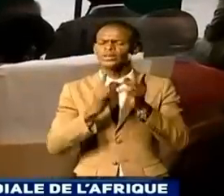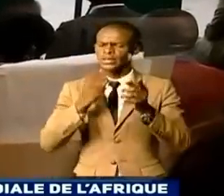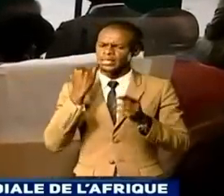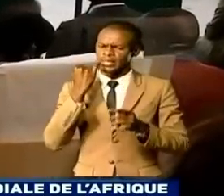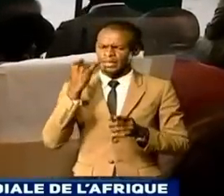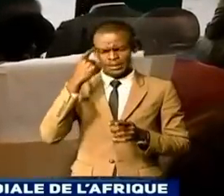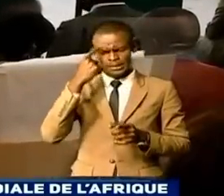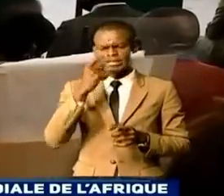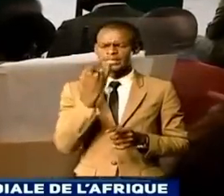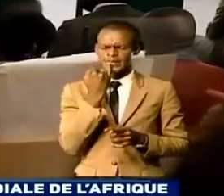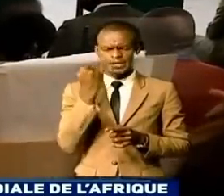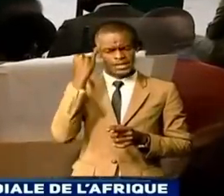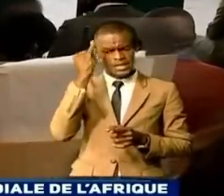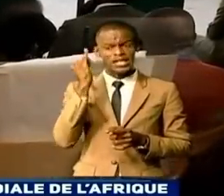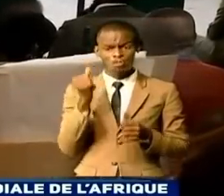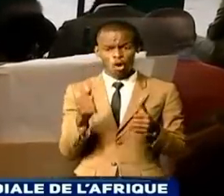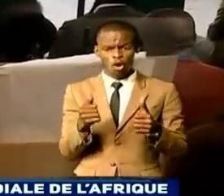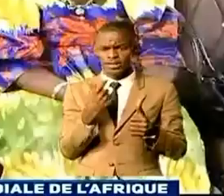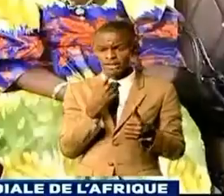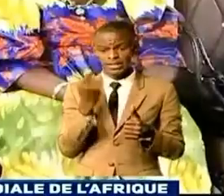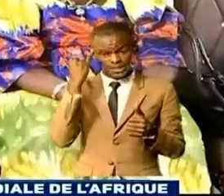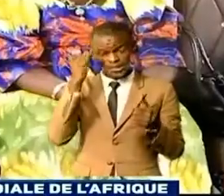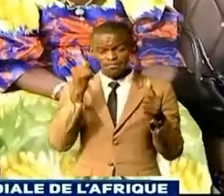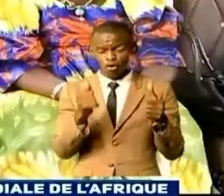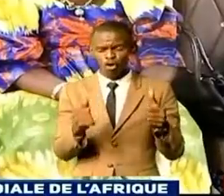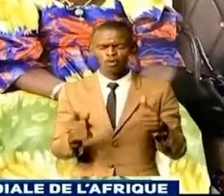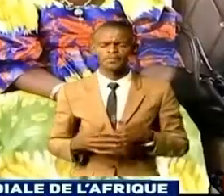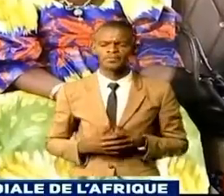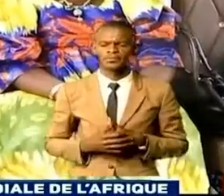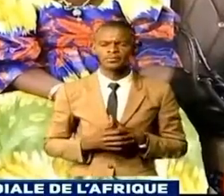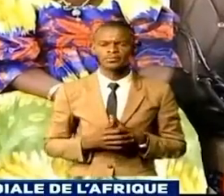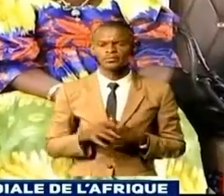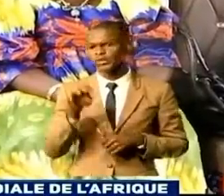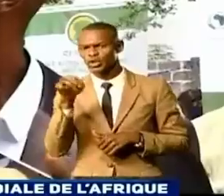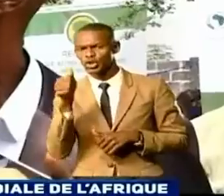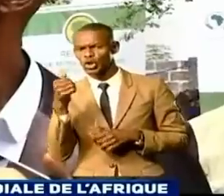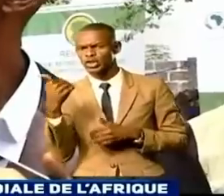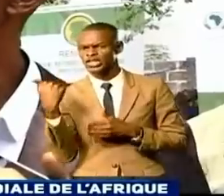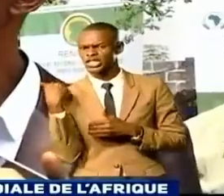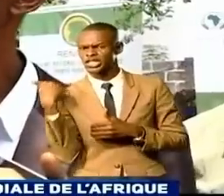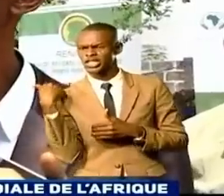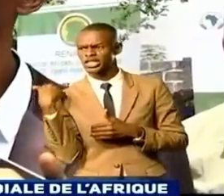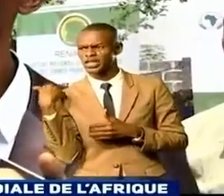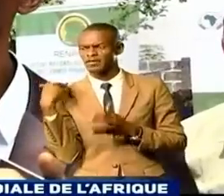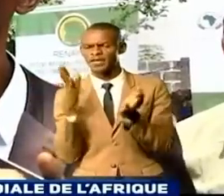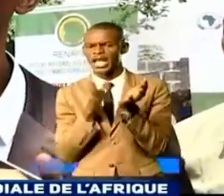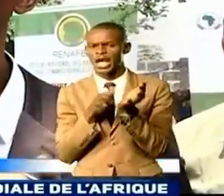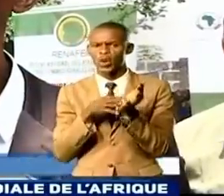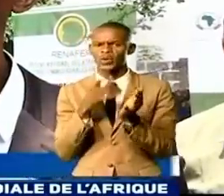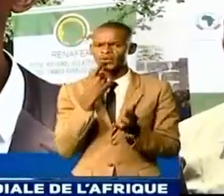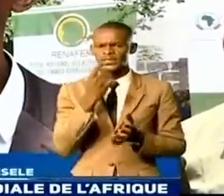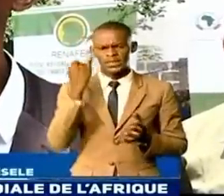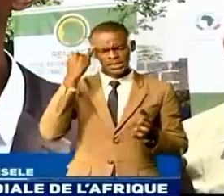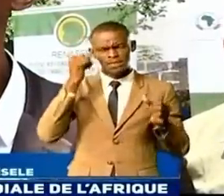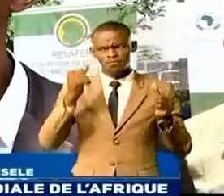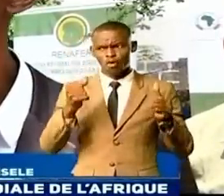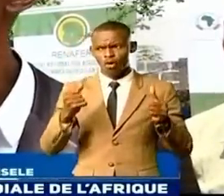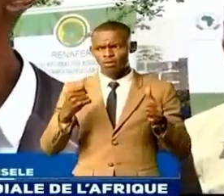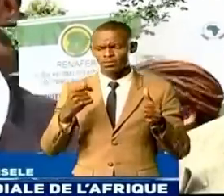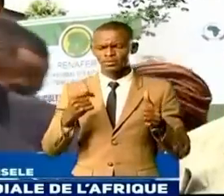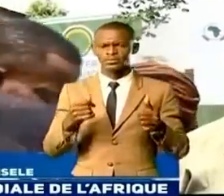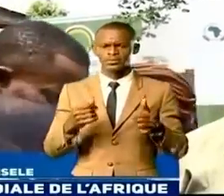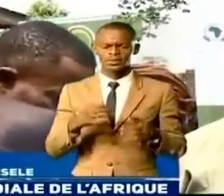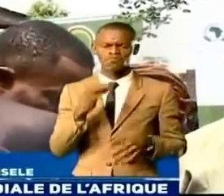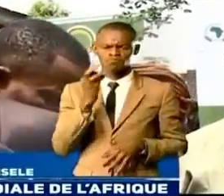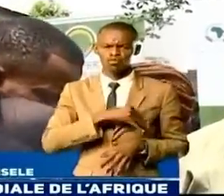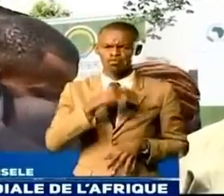Mosolo, lui a salué le choix porté sur son établissement. Les parents de ces milliers ont des difficultés